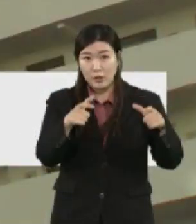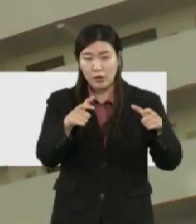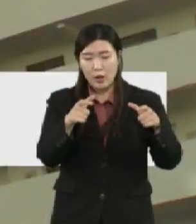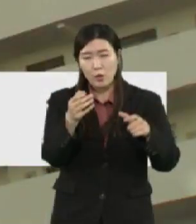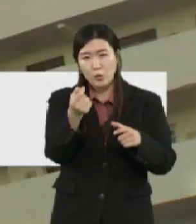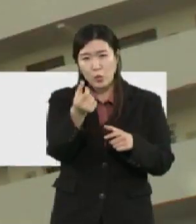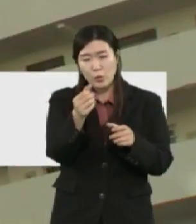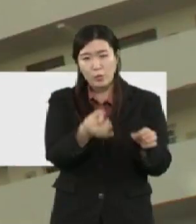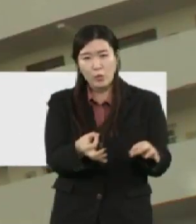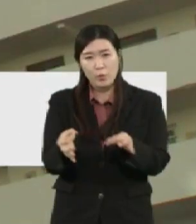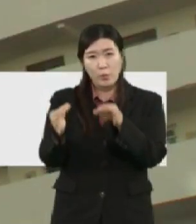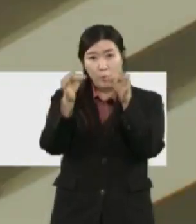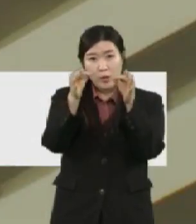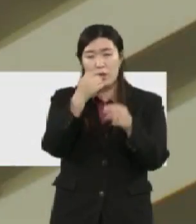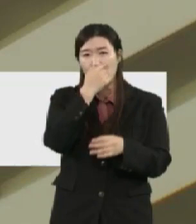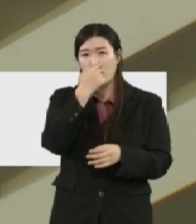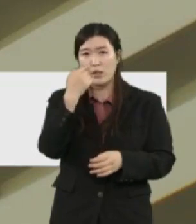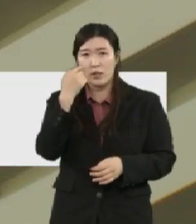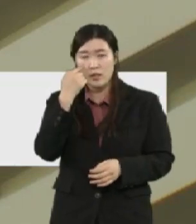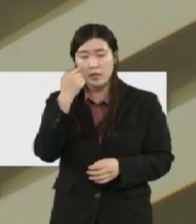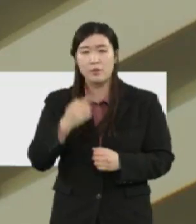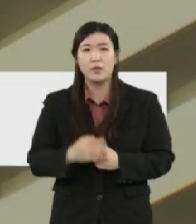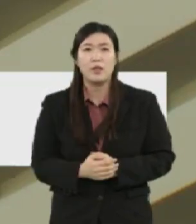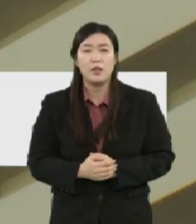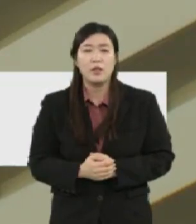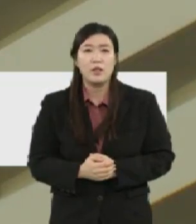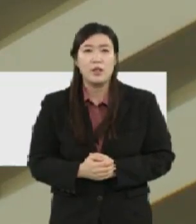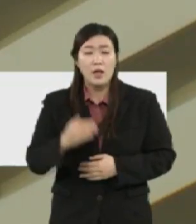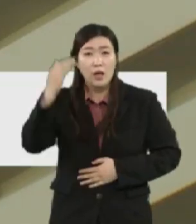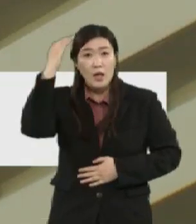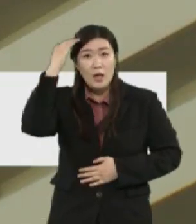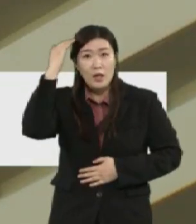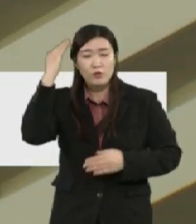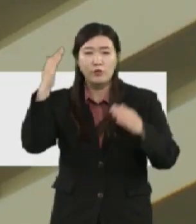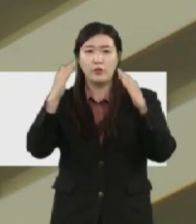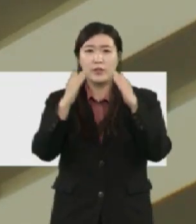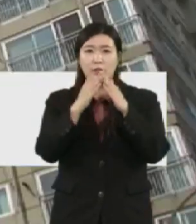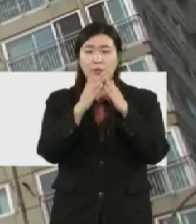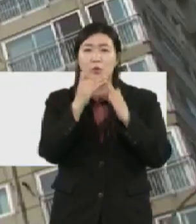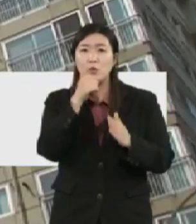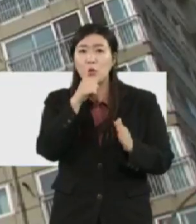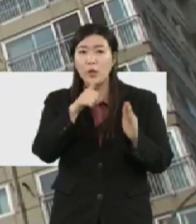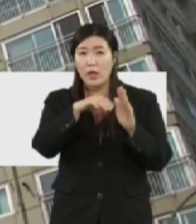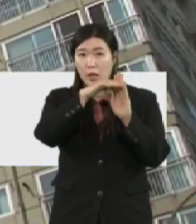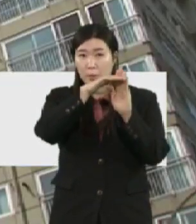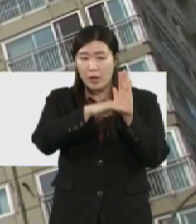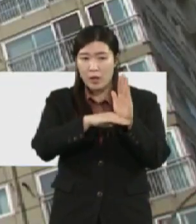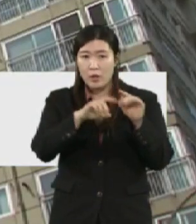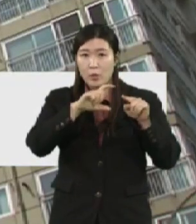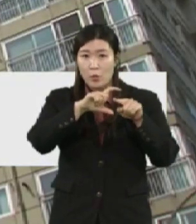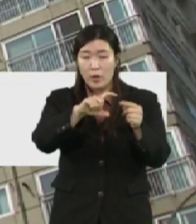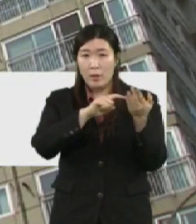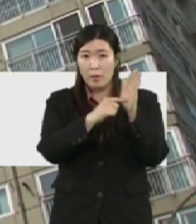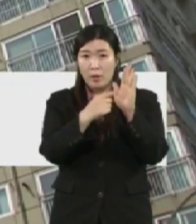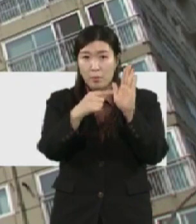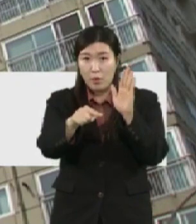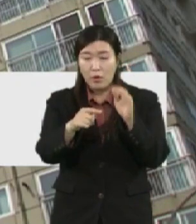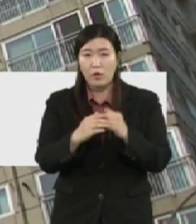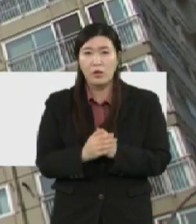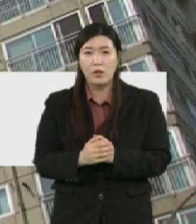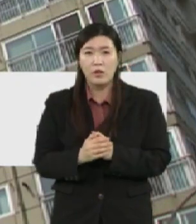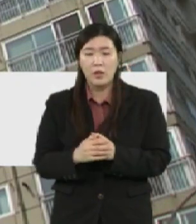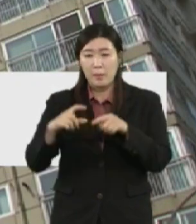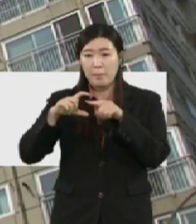전국 평균 상승률을 우 돌았습니다 한국 부동산 원의 주간 아파트 가격 c 계열 통계에 따르면 올해 대전의